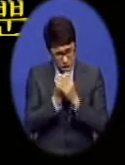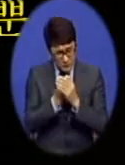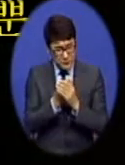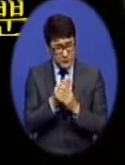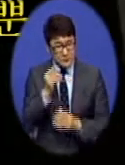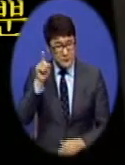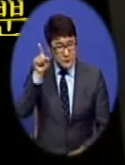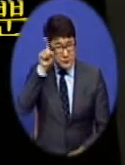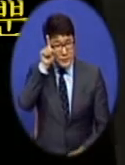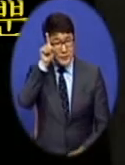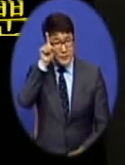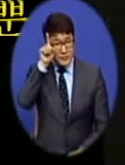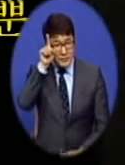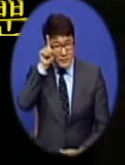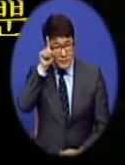전부였는데